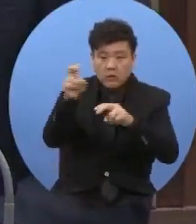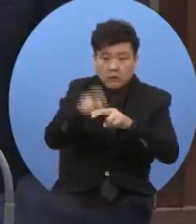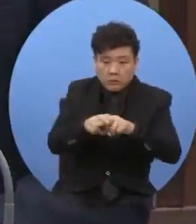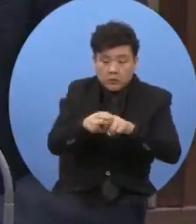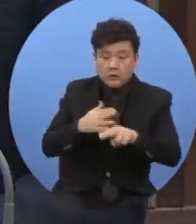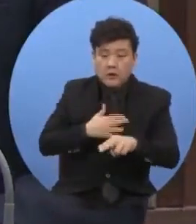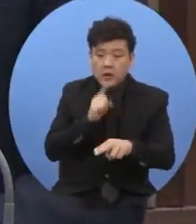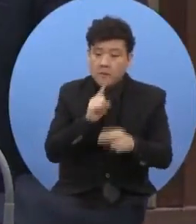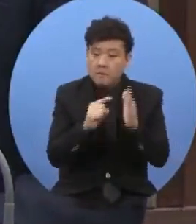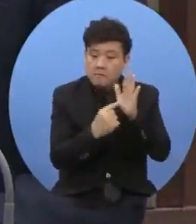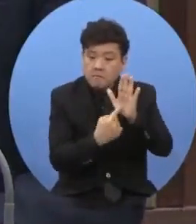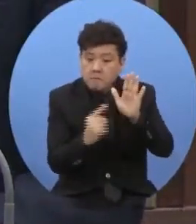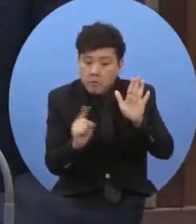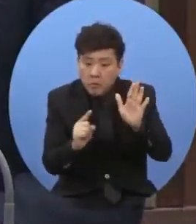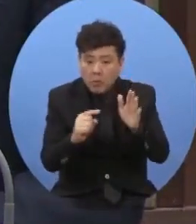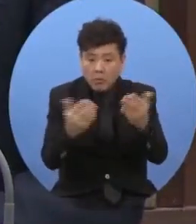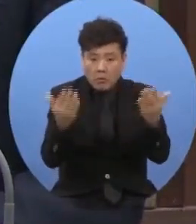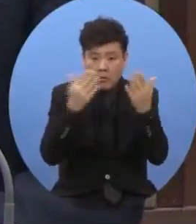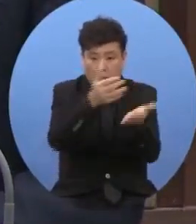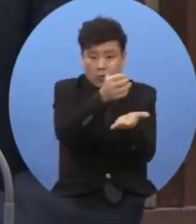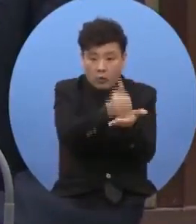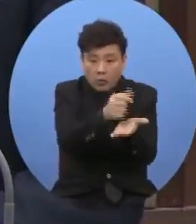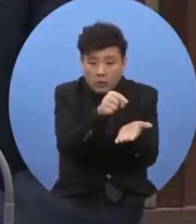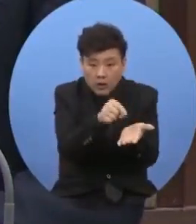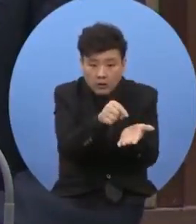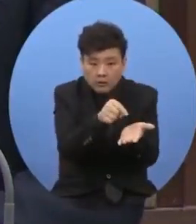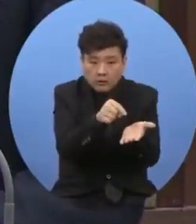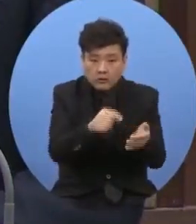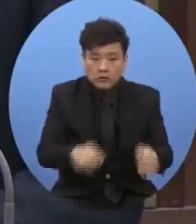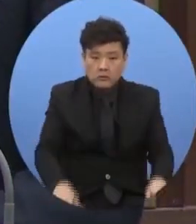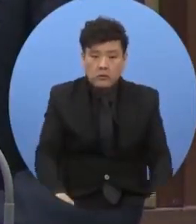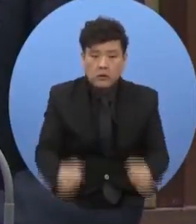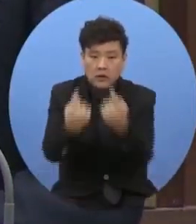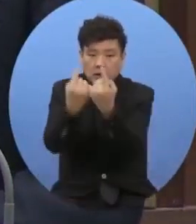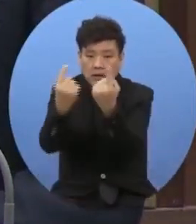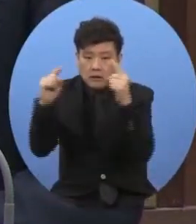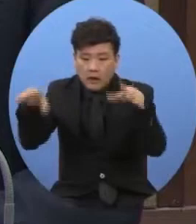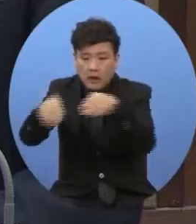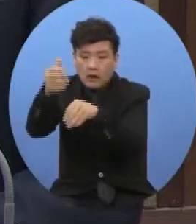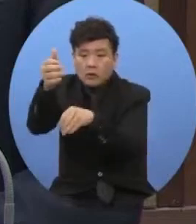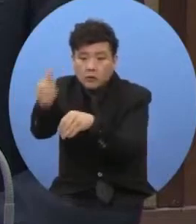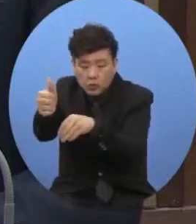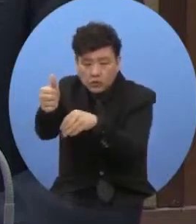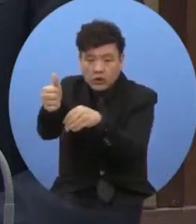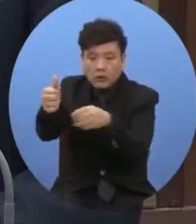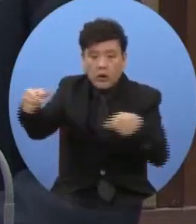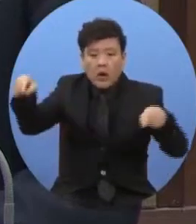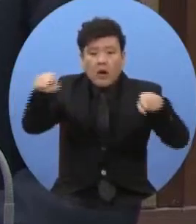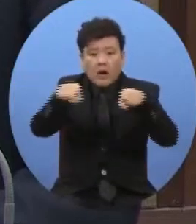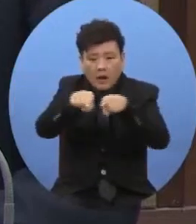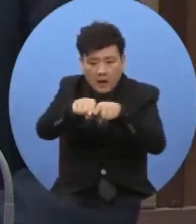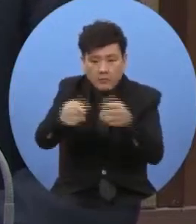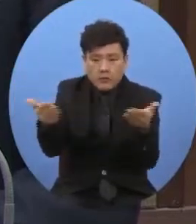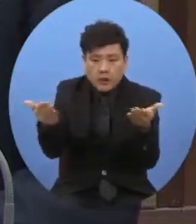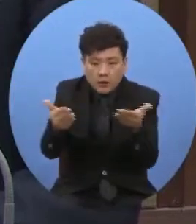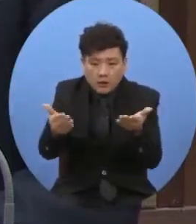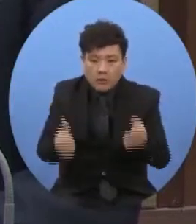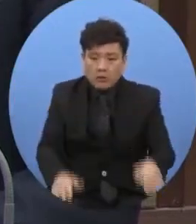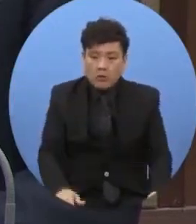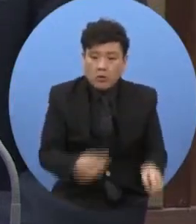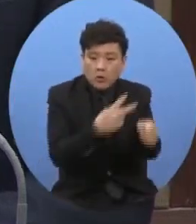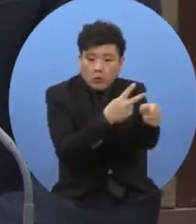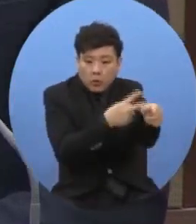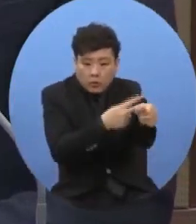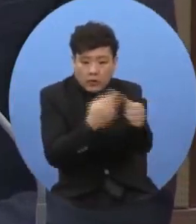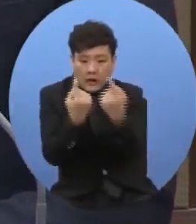썼습니다. 교장 선생님이 대학 총장과 같이 근무하는 환경 교사가 대학 교수처럼